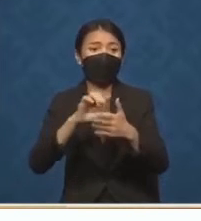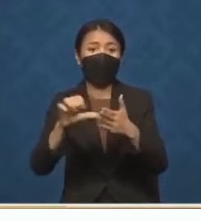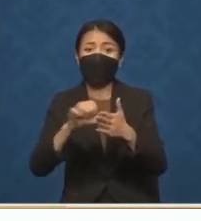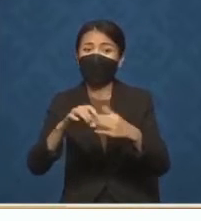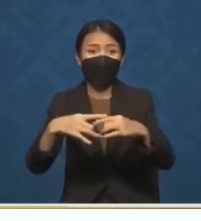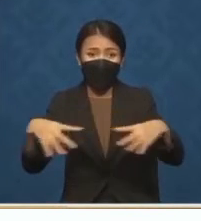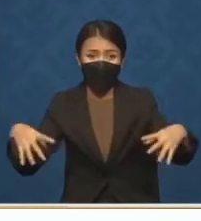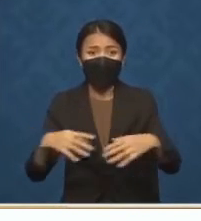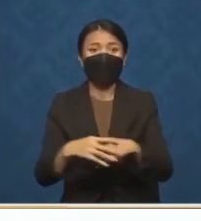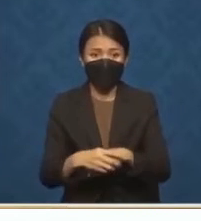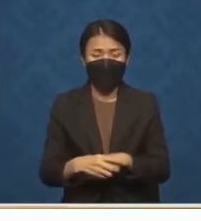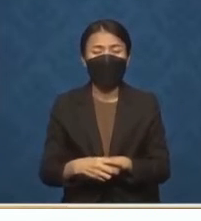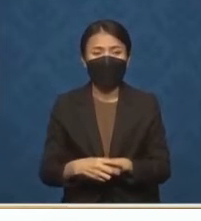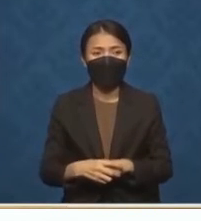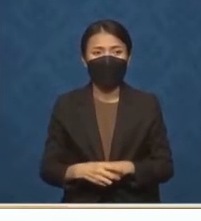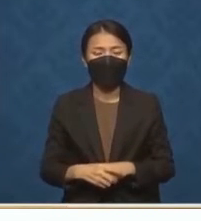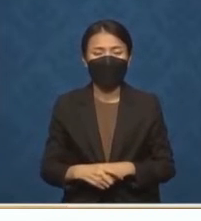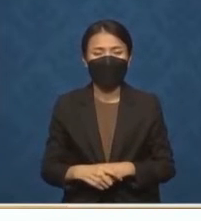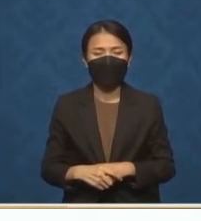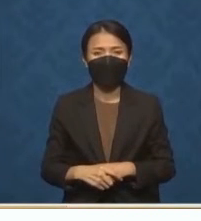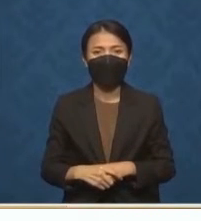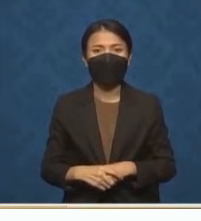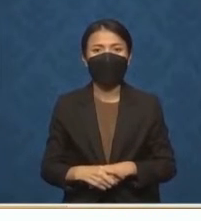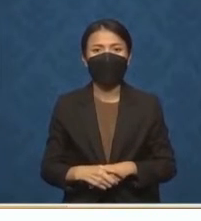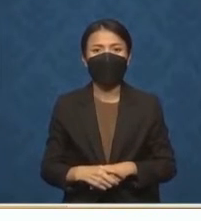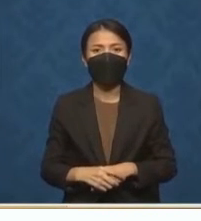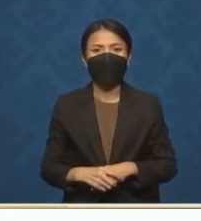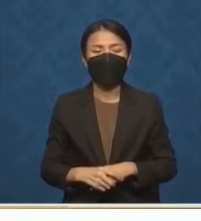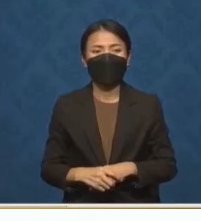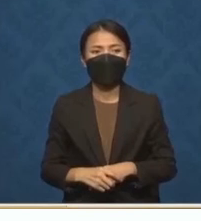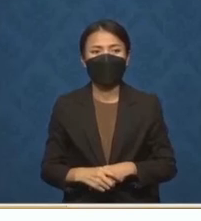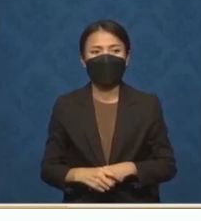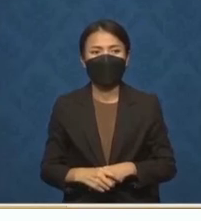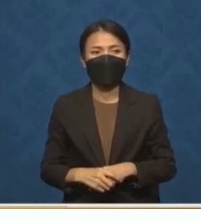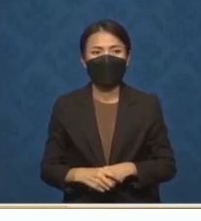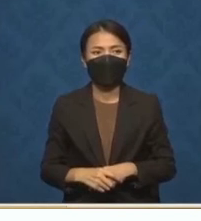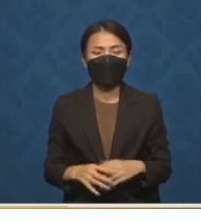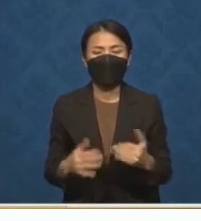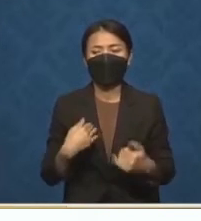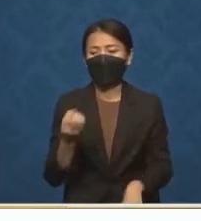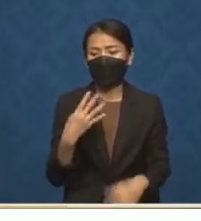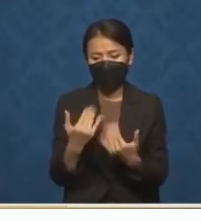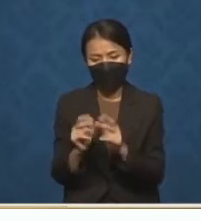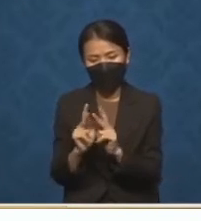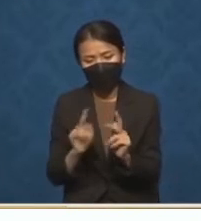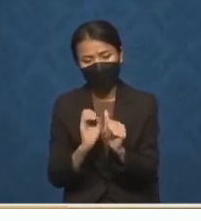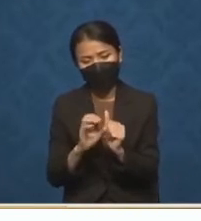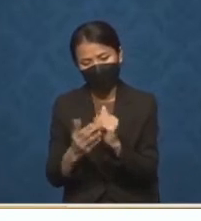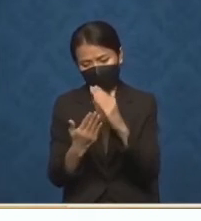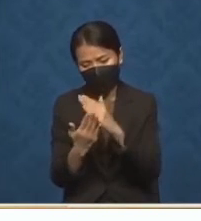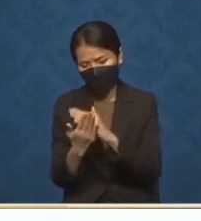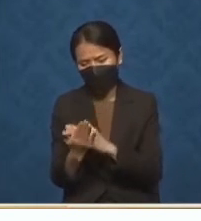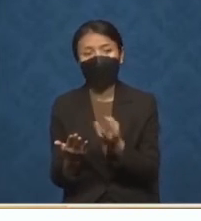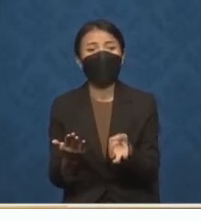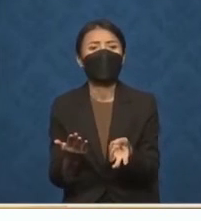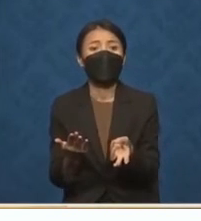ที่ท่านสมาชิก พดทงเกีตได้บอกมาเรื่องของขอสังเกตว่ามัน้เกินไป จริๆผมจะเรีอยนี้ครับเร